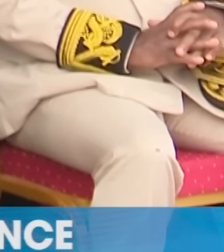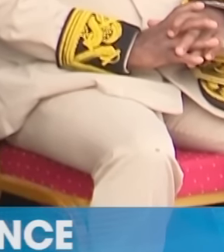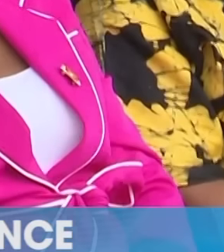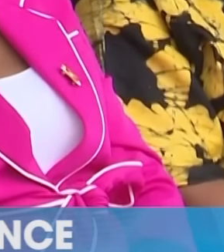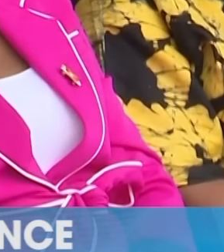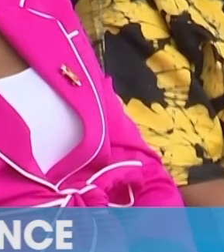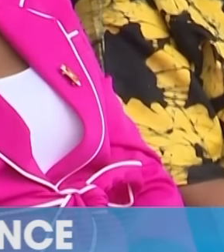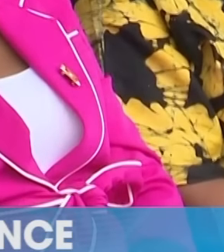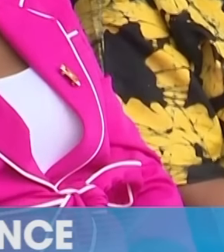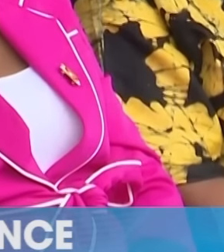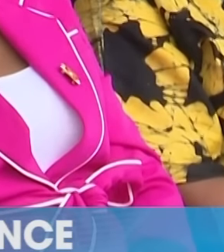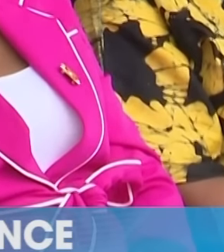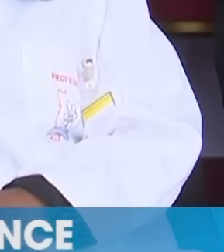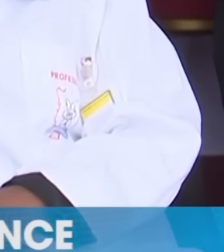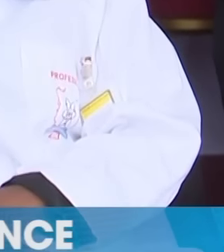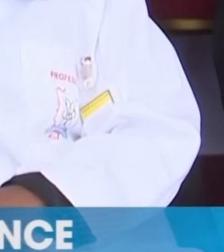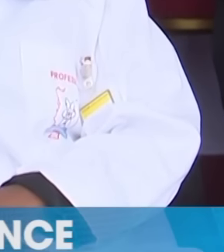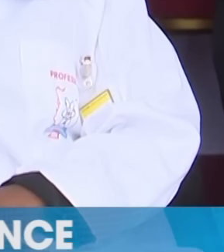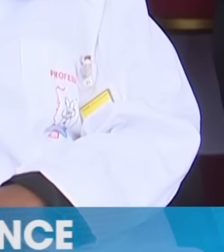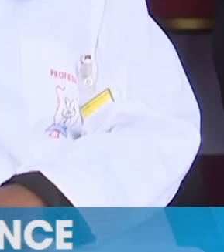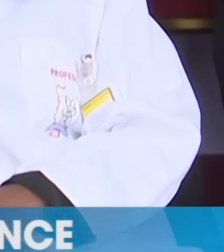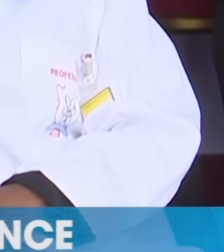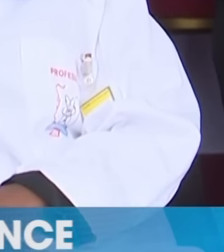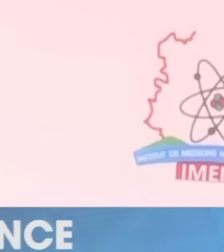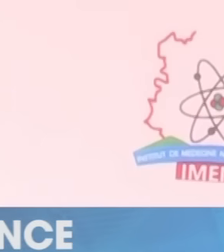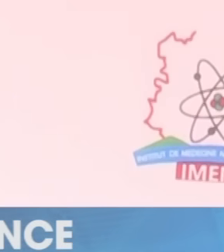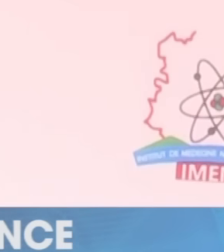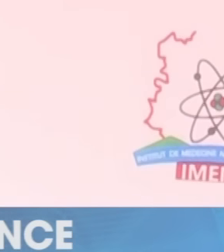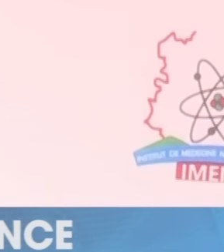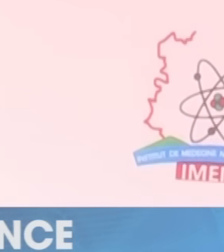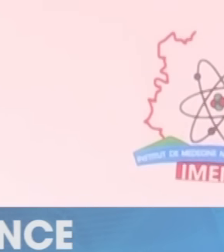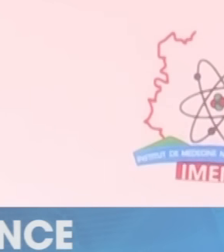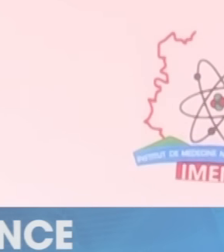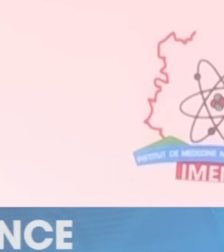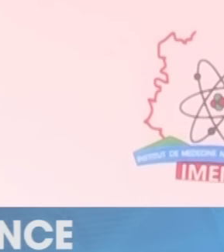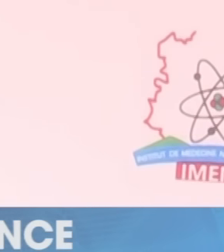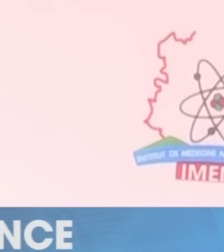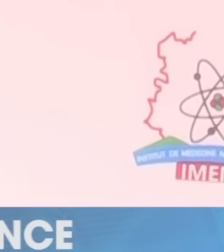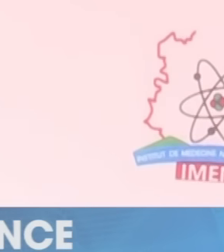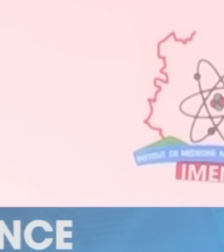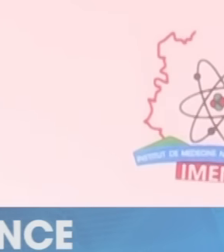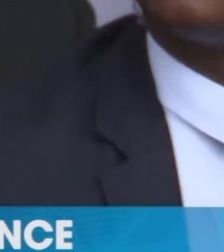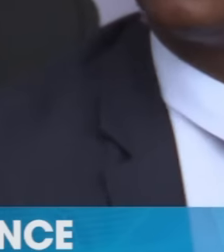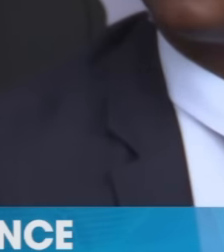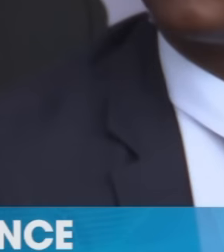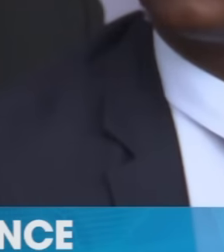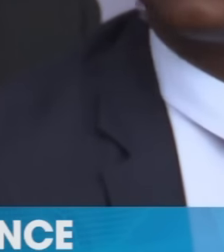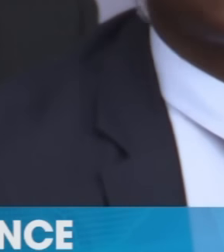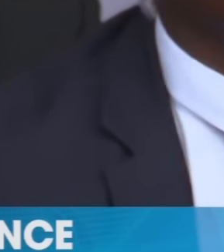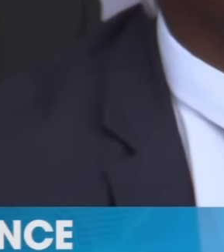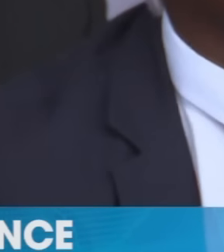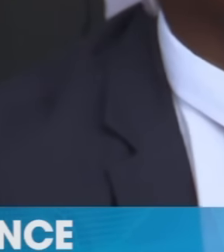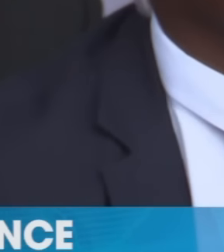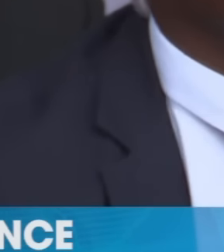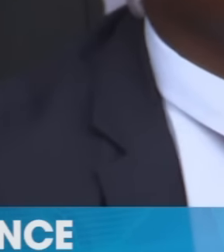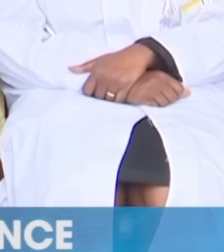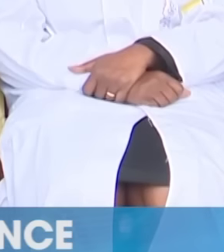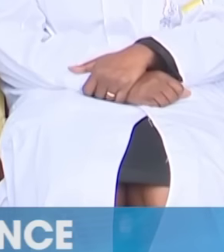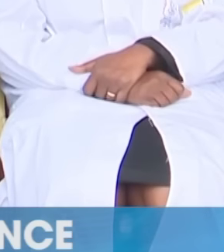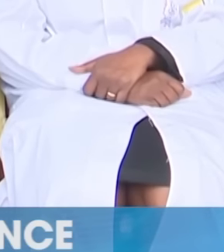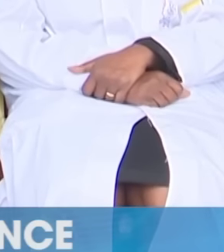la détection et le traitement précoce des maladies, mais qui reste peu connu des populations, d'où ces journées portes ouvertes qui se tiennent